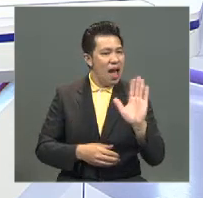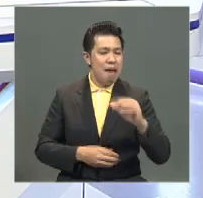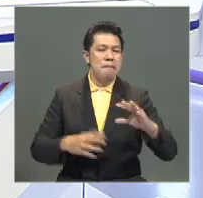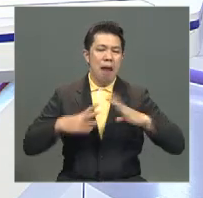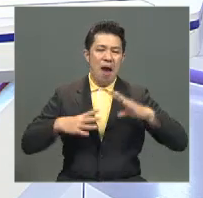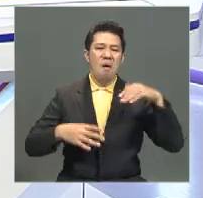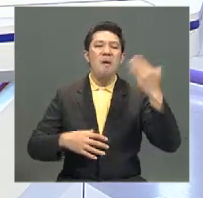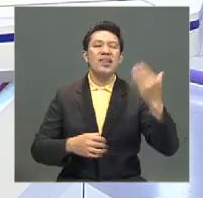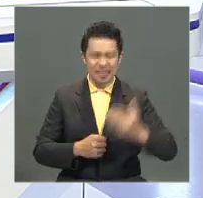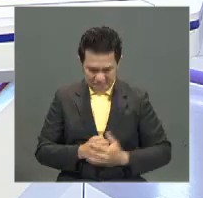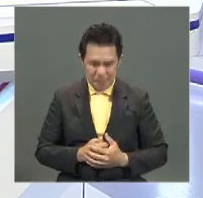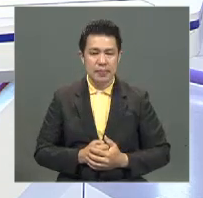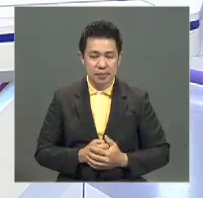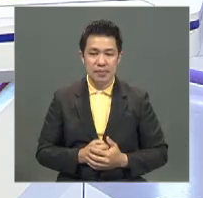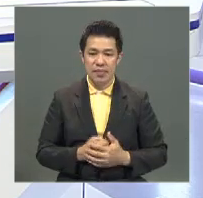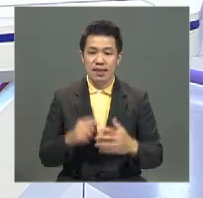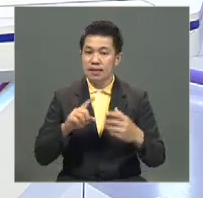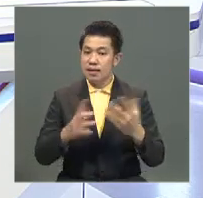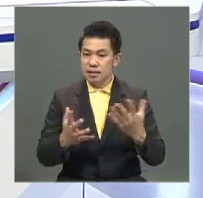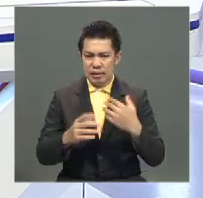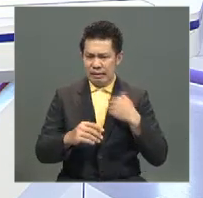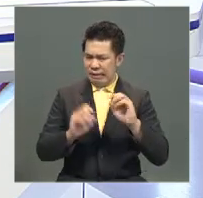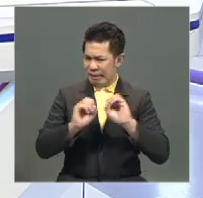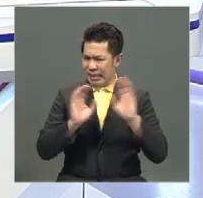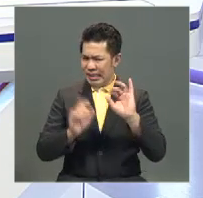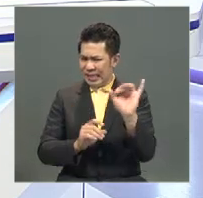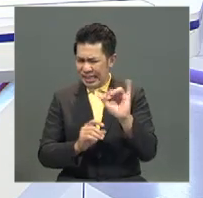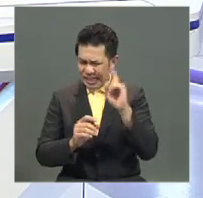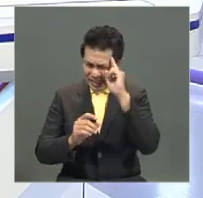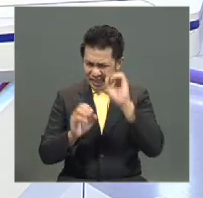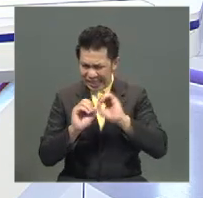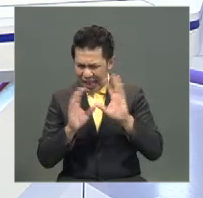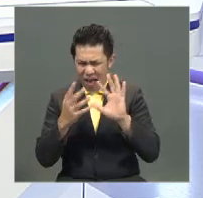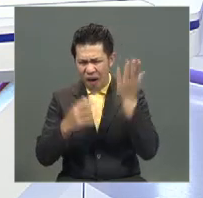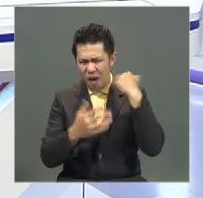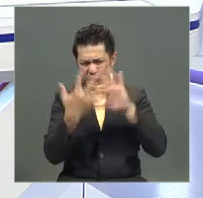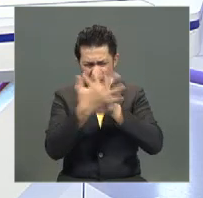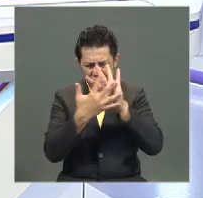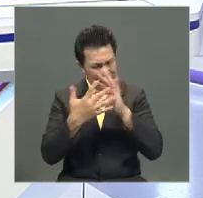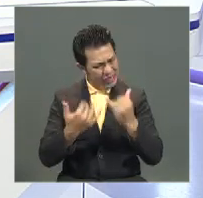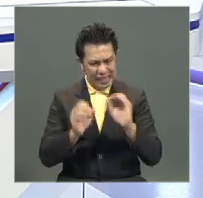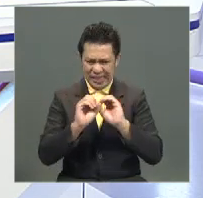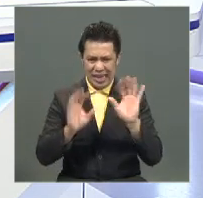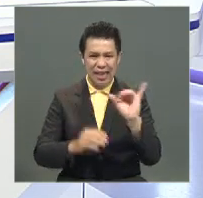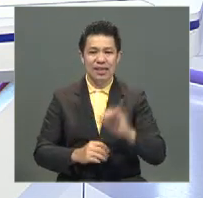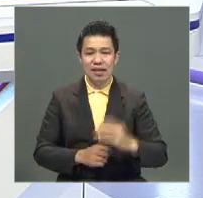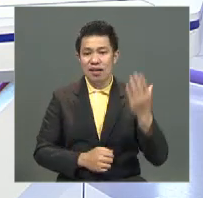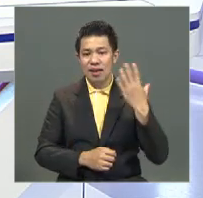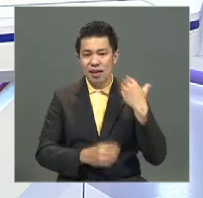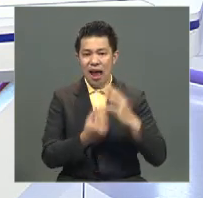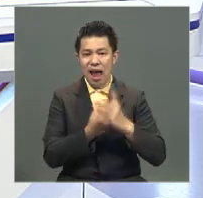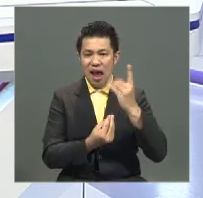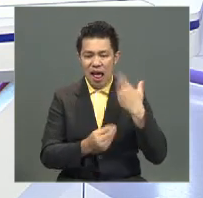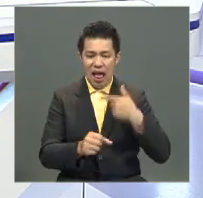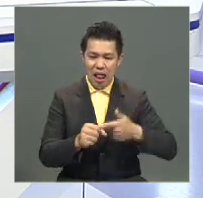ครับแล้วก็เรื่องของความชัดเจนให้มันชัดเจนมากยิ่งขึ้นวันนั้นก็คุมเครือกันมาตลอดก็ว่าจากสัปดาห์ที่แล้วเนี่ยหลังจากที่เ